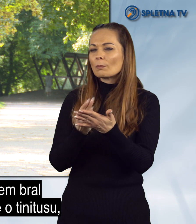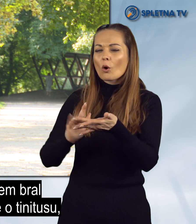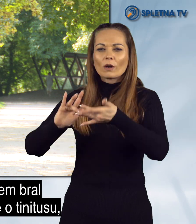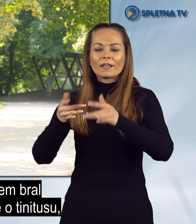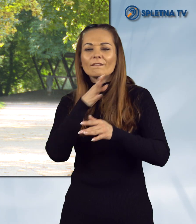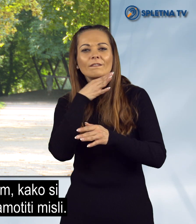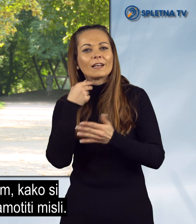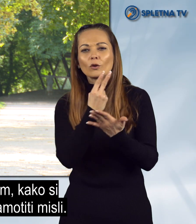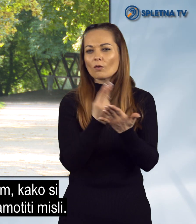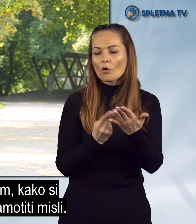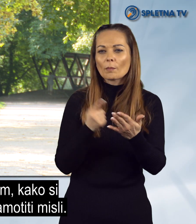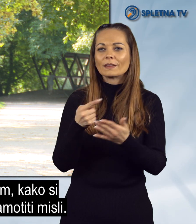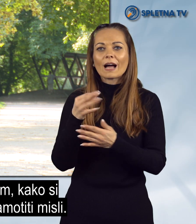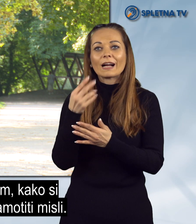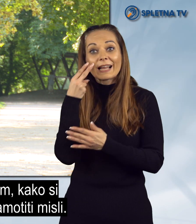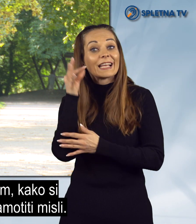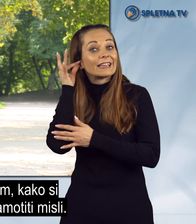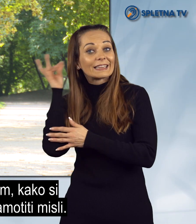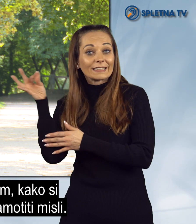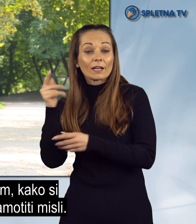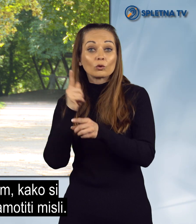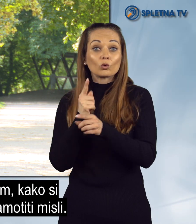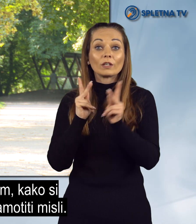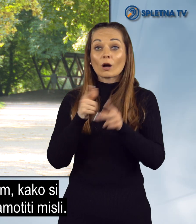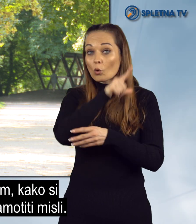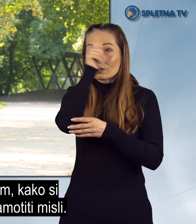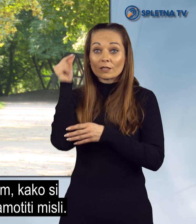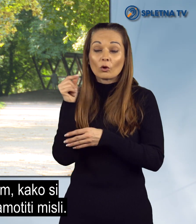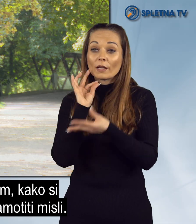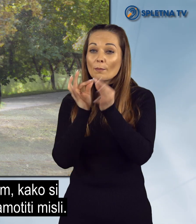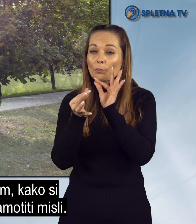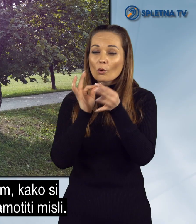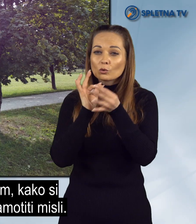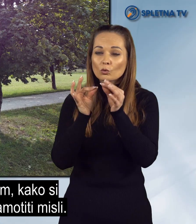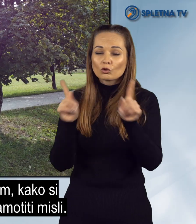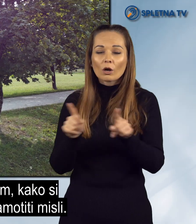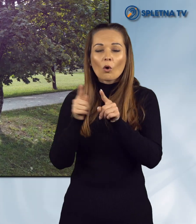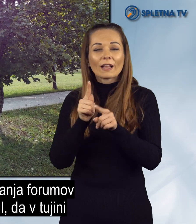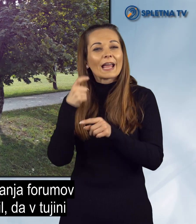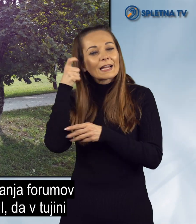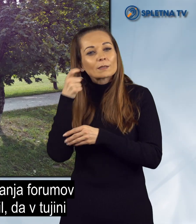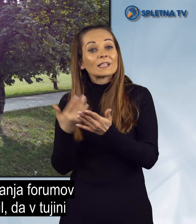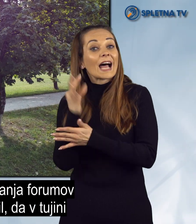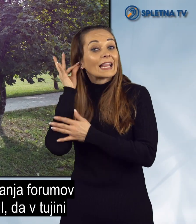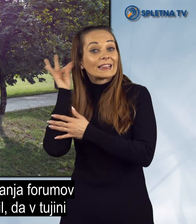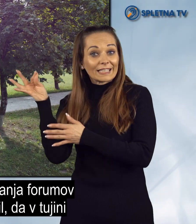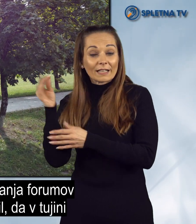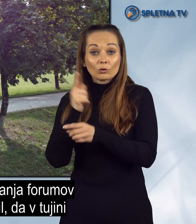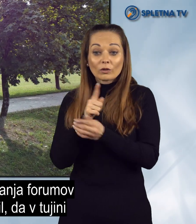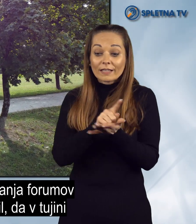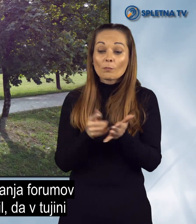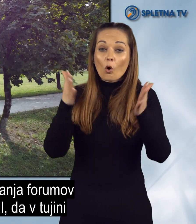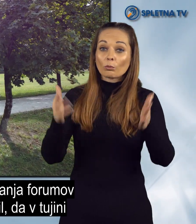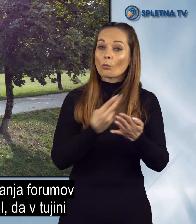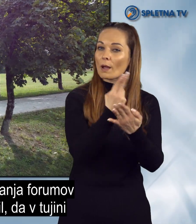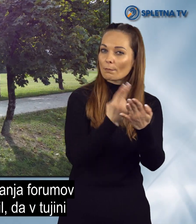o tinitusu, ki govorijo o tem, kako si ljudje pač probajo zamotiti misli. V tem